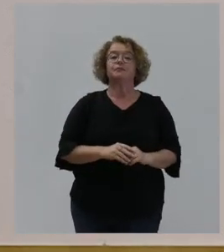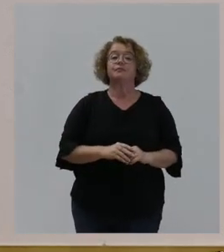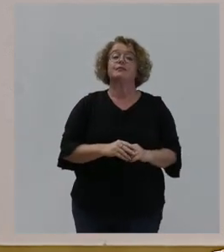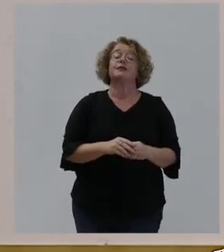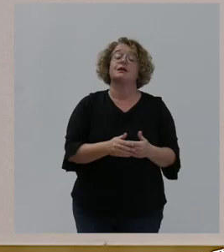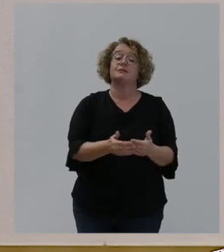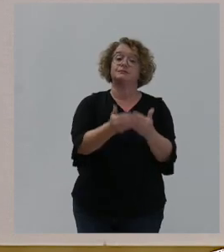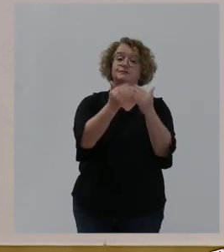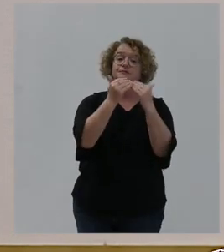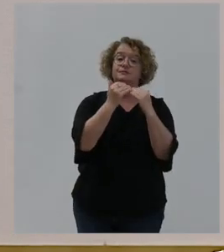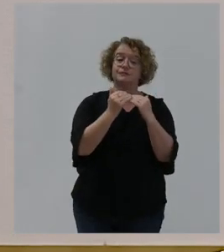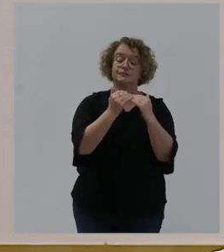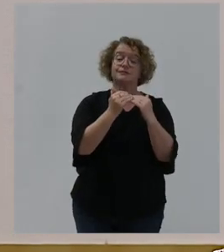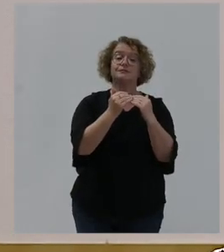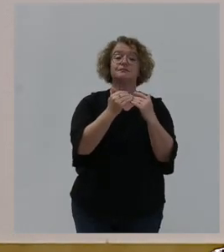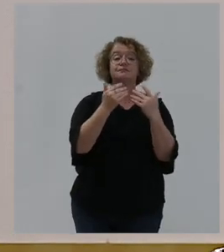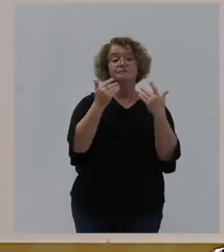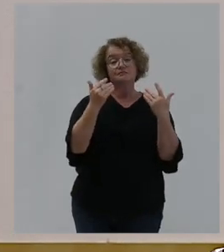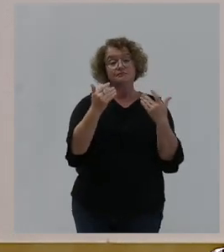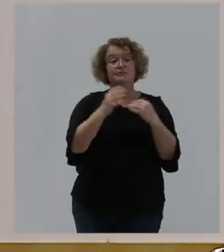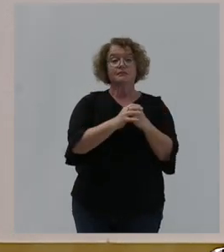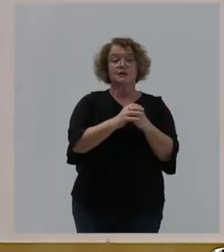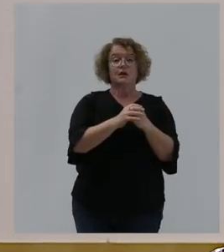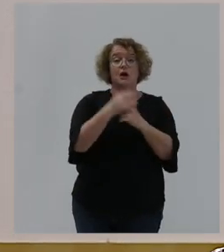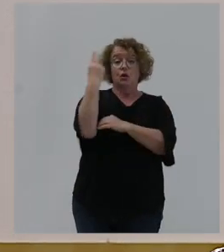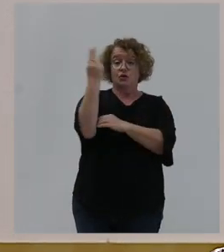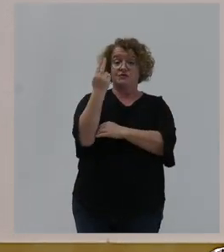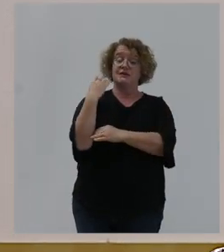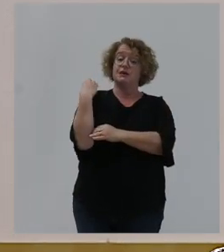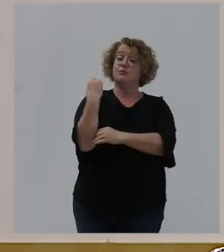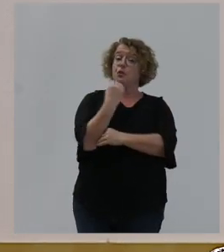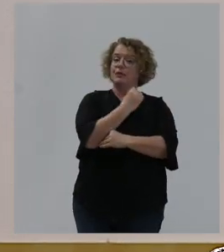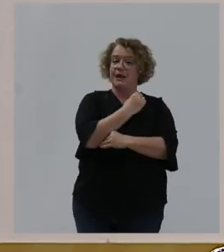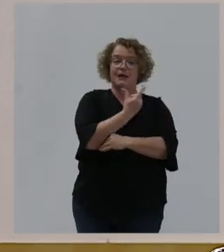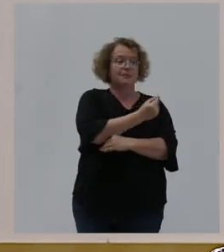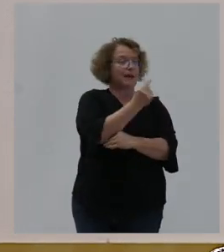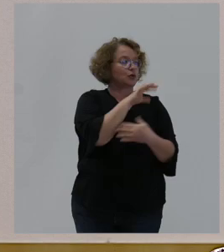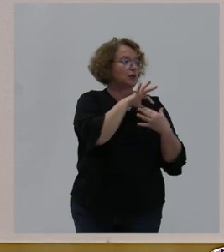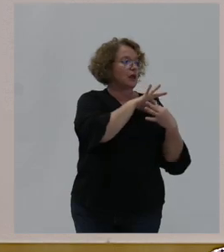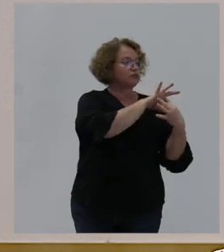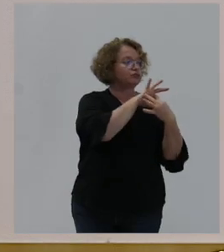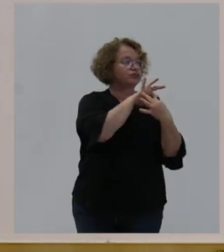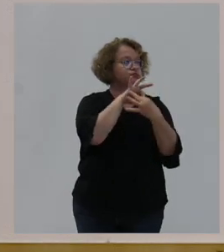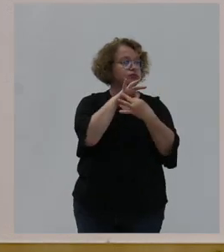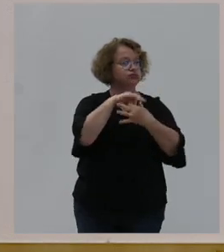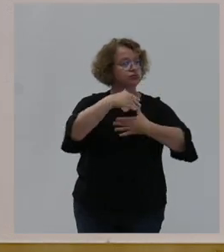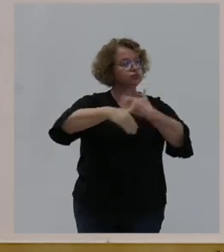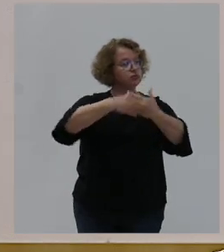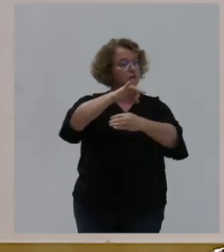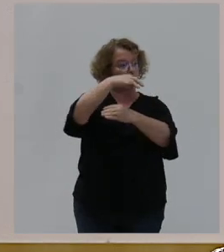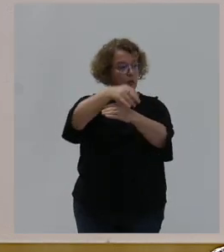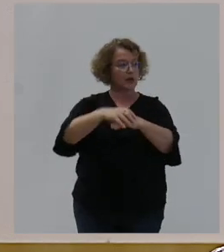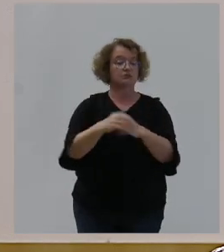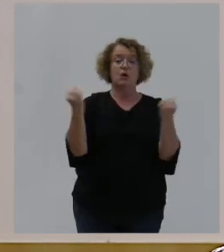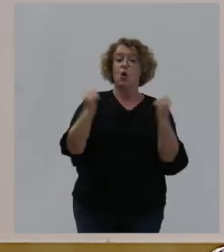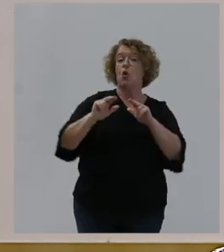Les relations sont très constructives avec tous ces partenaires-là. Les conventions